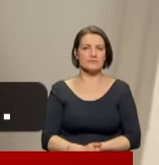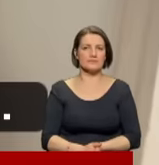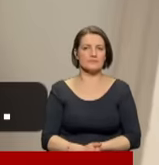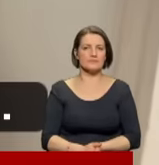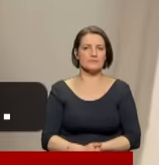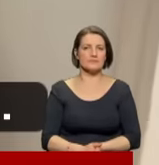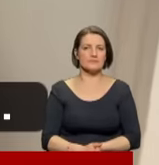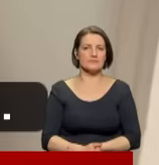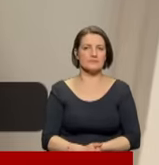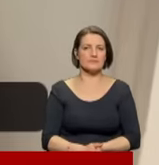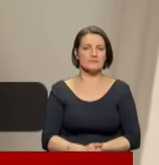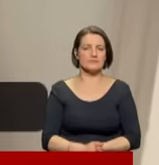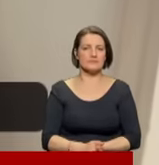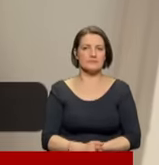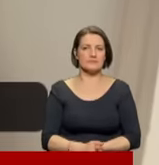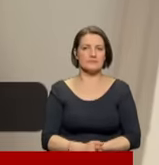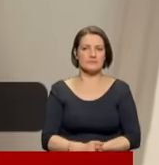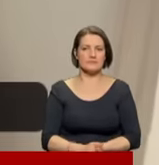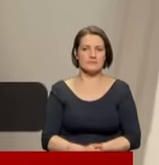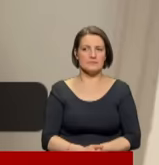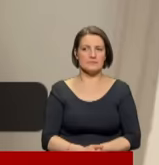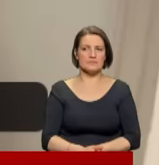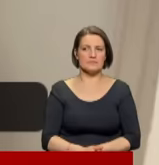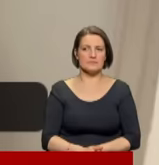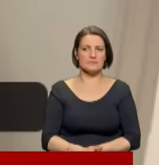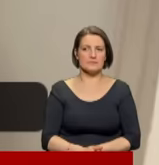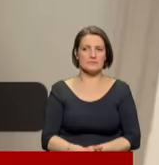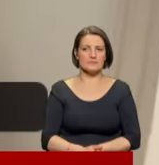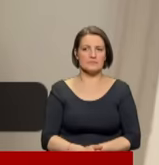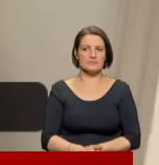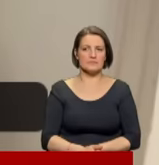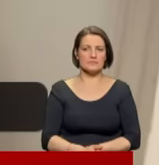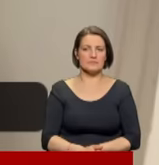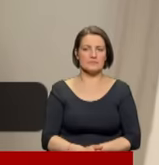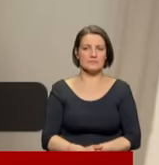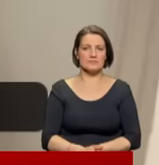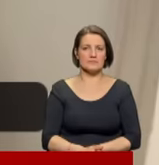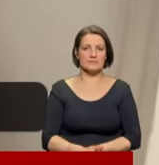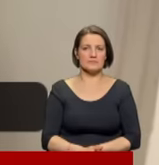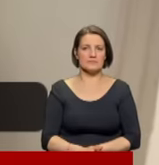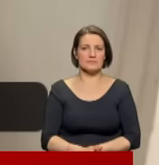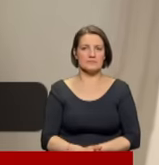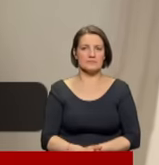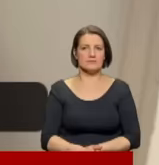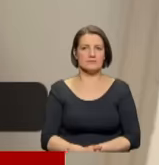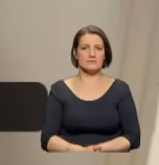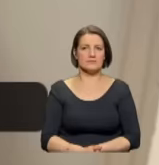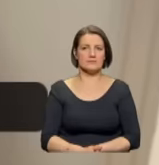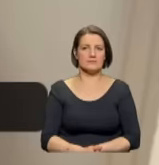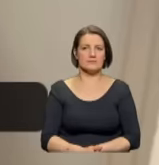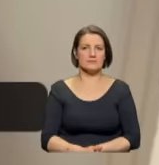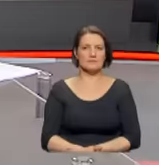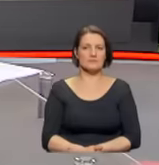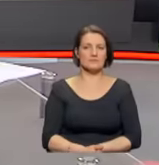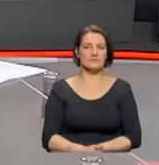raporları, belediyelerin, zabıtaların kusurlu olduğunu bildiriyor. Ama alınan kararlar bunun tam aksi.